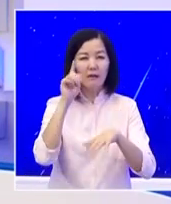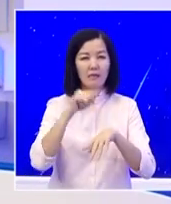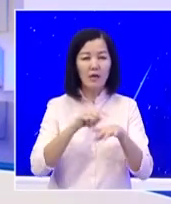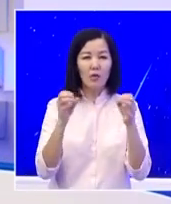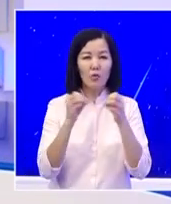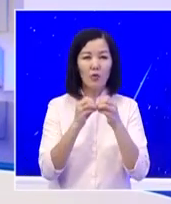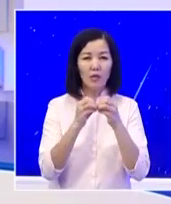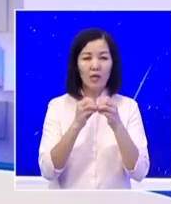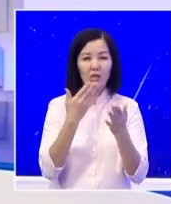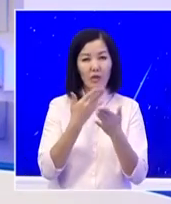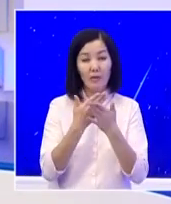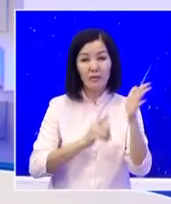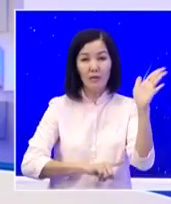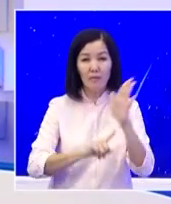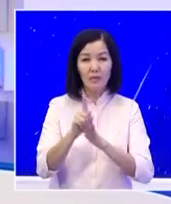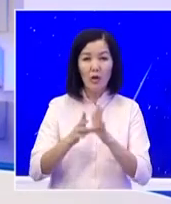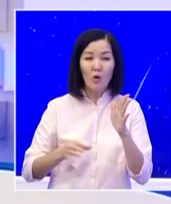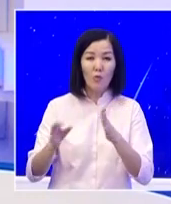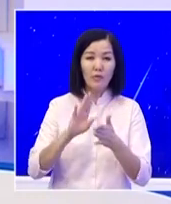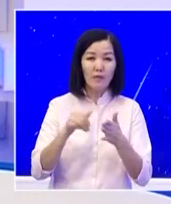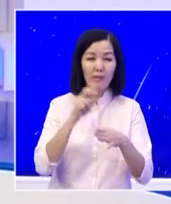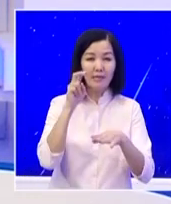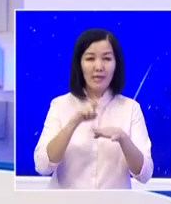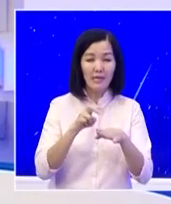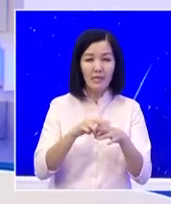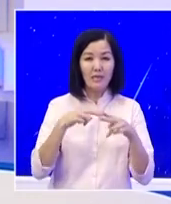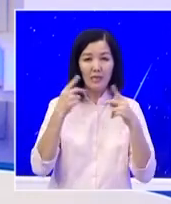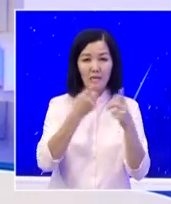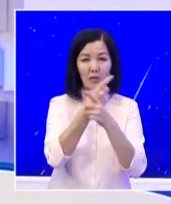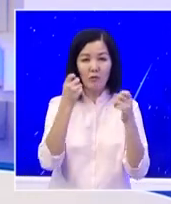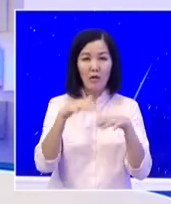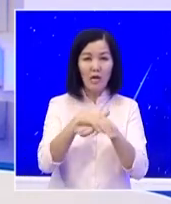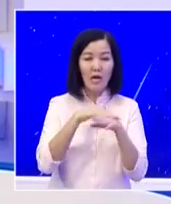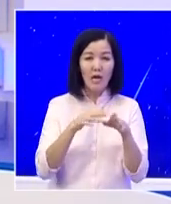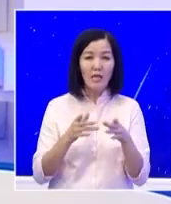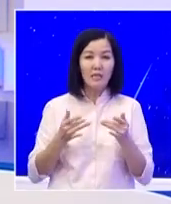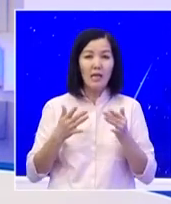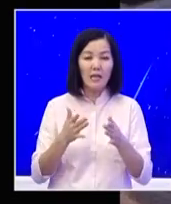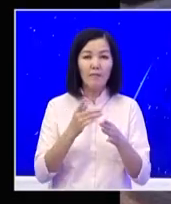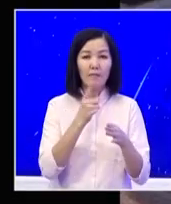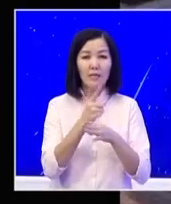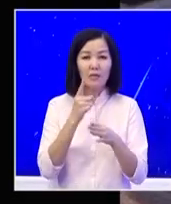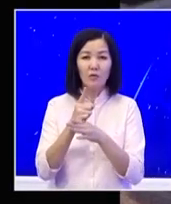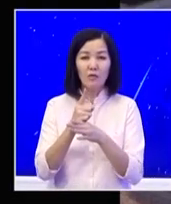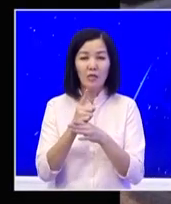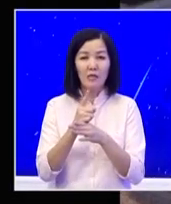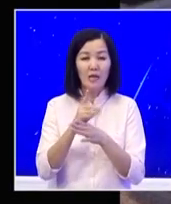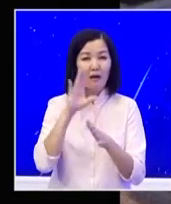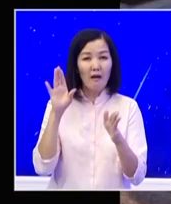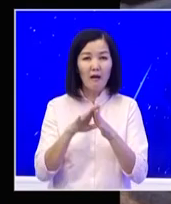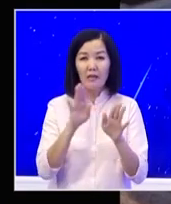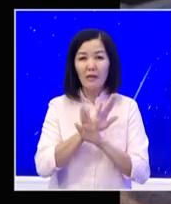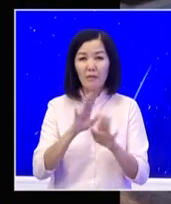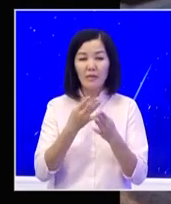сағат 10-дар шамасында басталады. Облыстың бас санитар дәрігерінің ескертуінше, халық талап тыйымдарды ескерусіз қалдыра